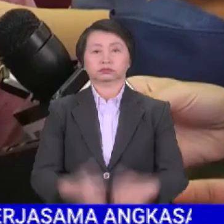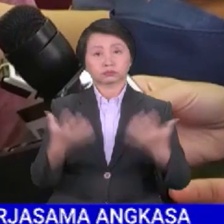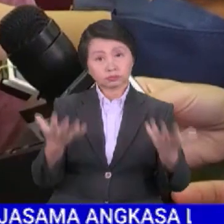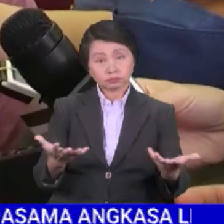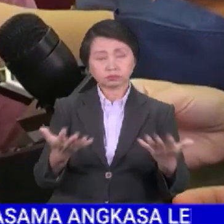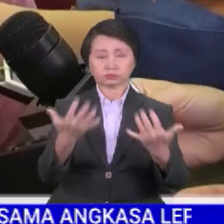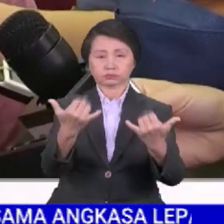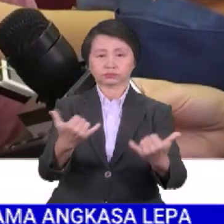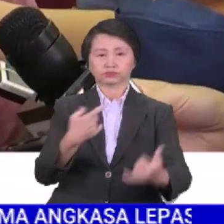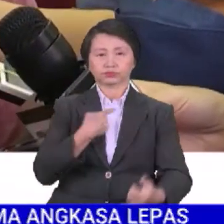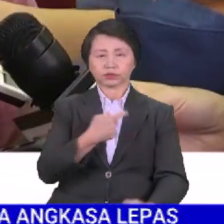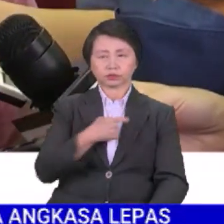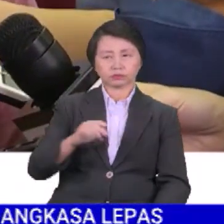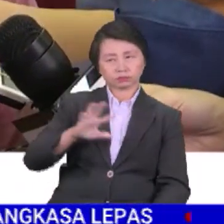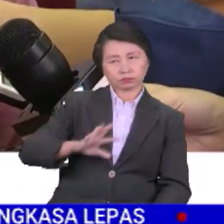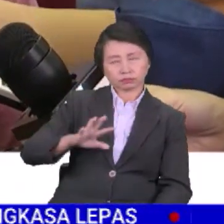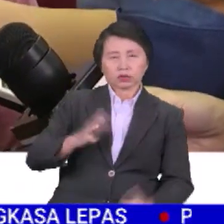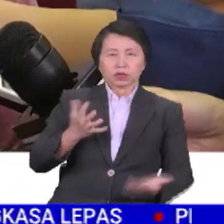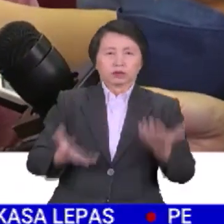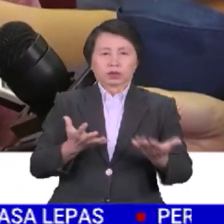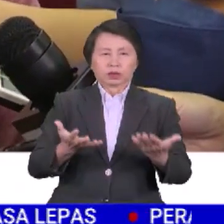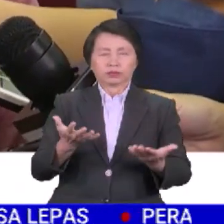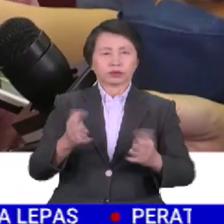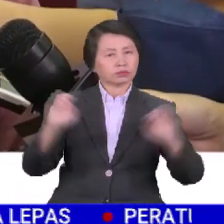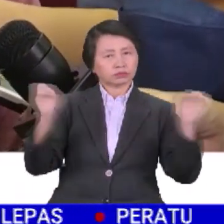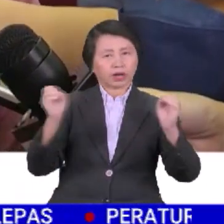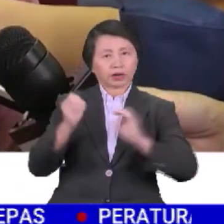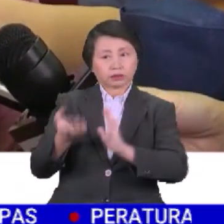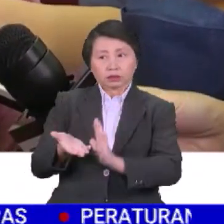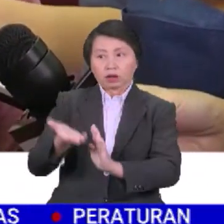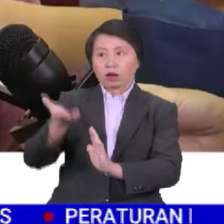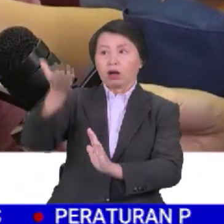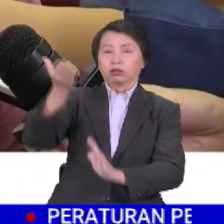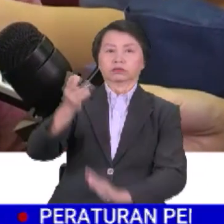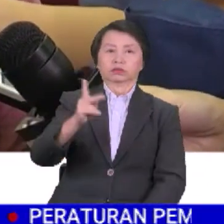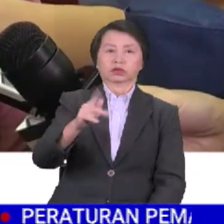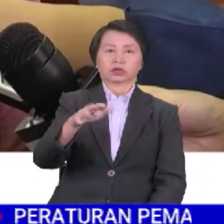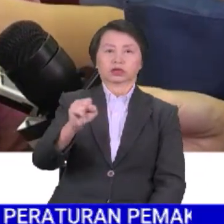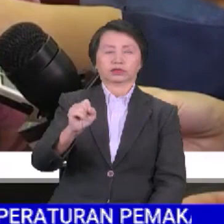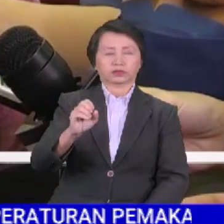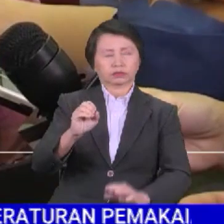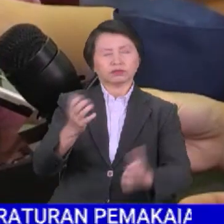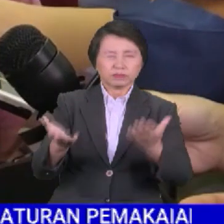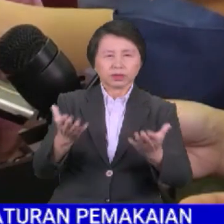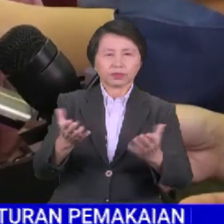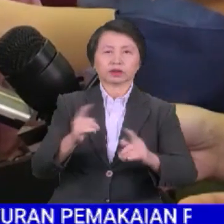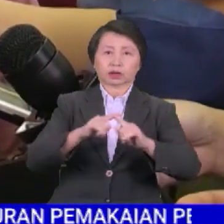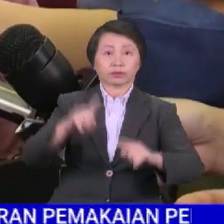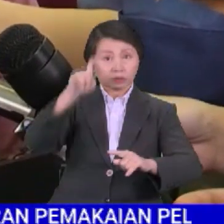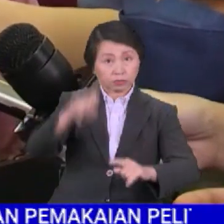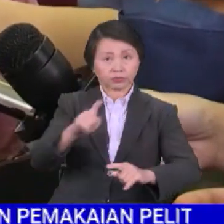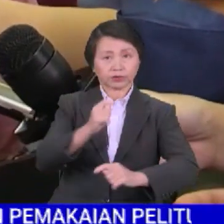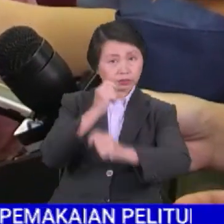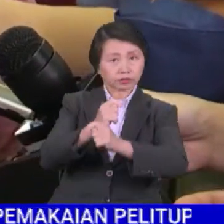Walaupun pada kali ini kita menjangkakan kemungkinan tidak ada kenaikan kes, tetapi kita tetap berhati-hati